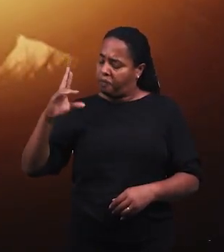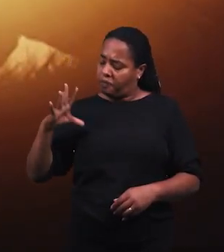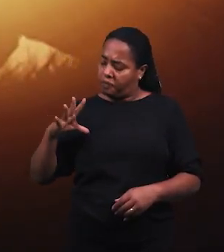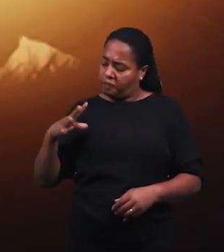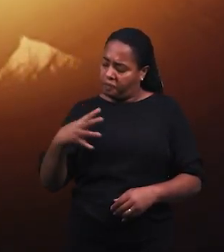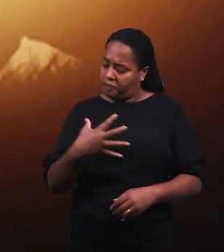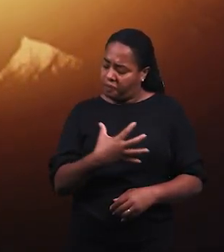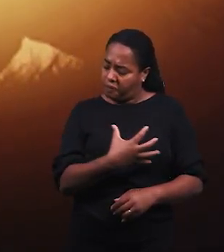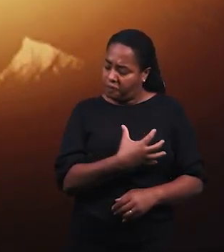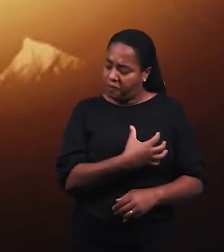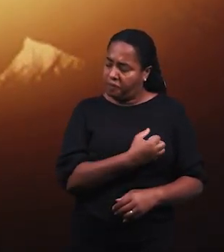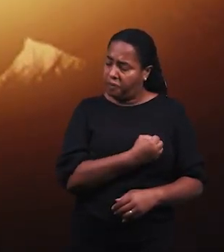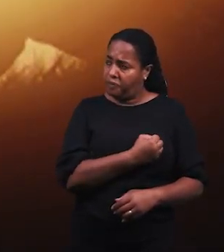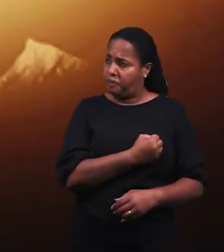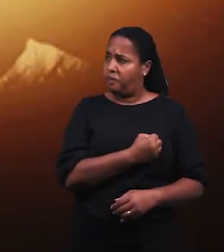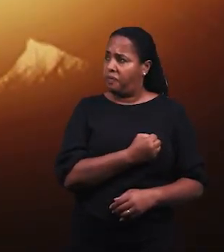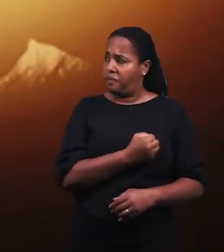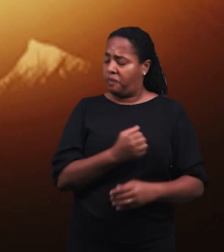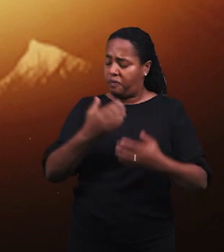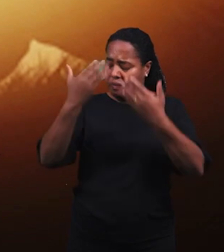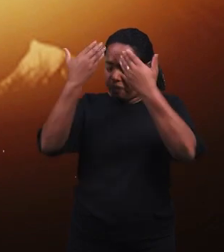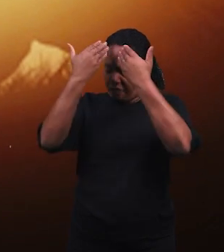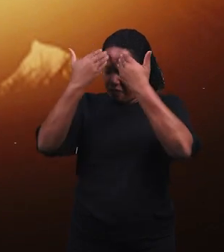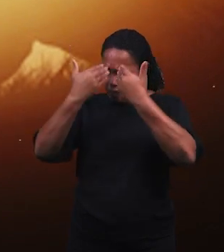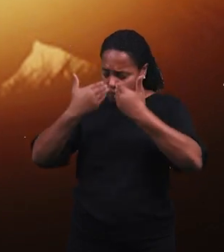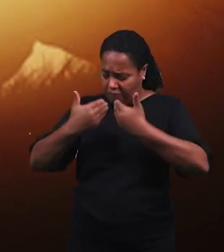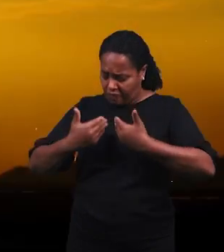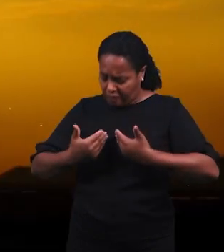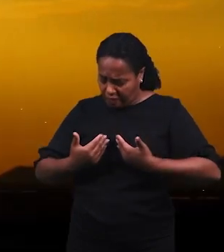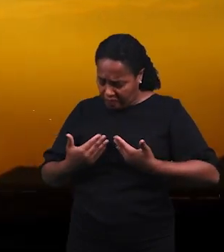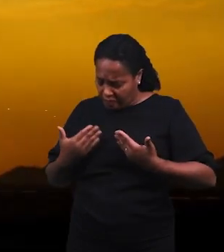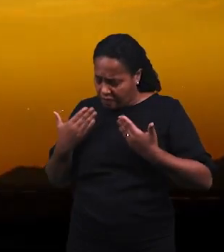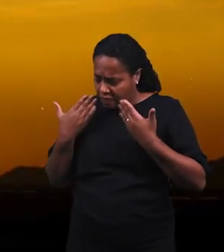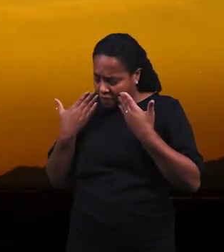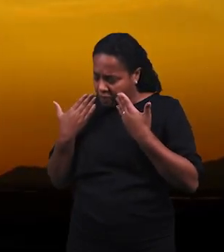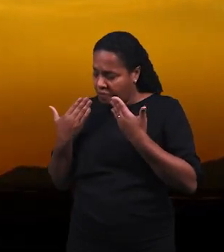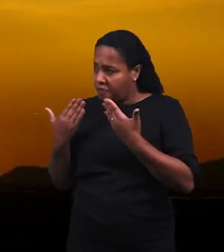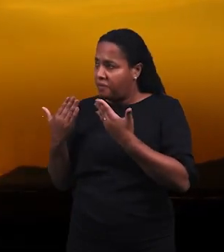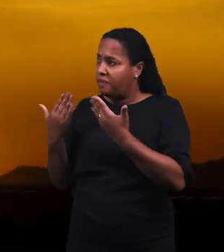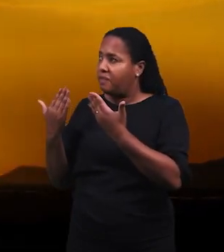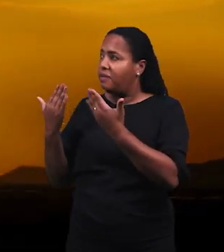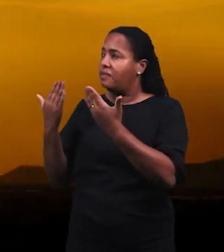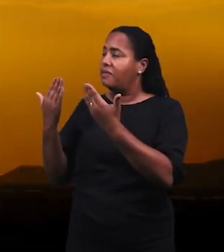дает мне возможность, Спаситель, приходить к Тебе.